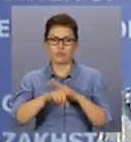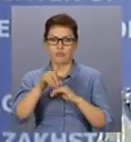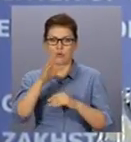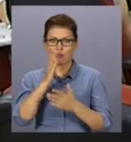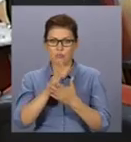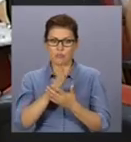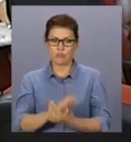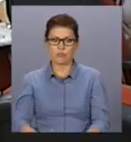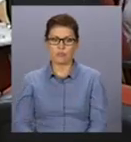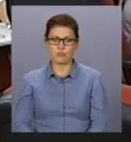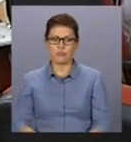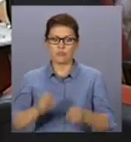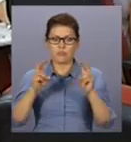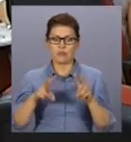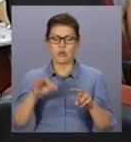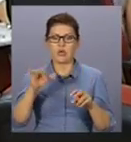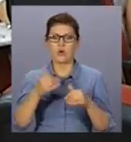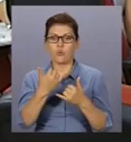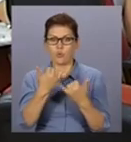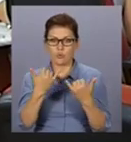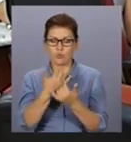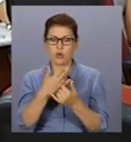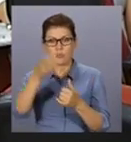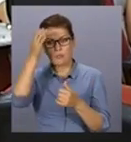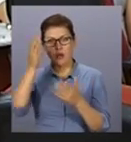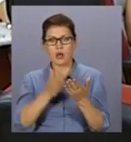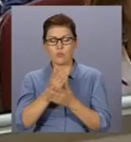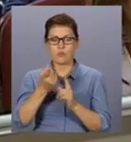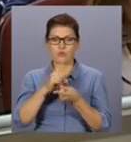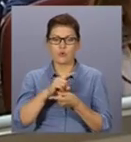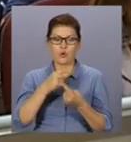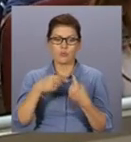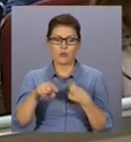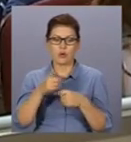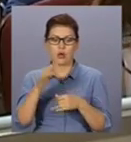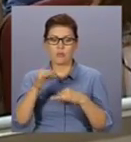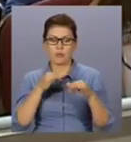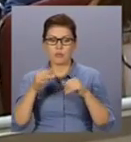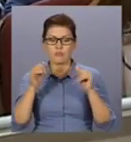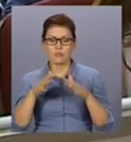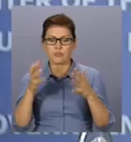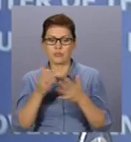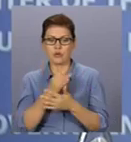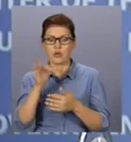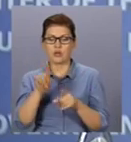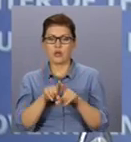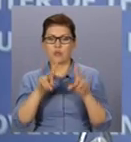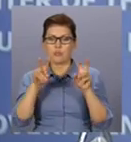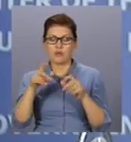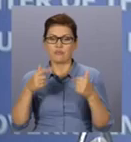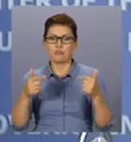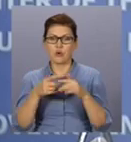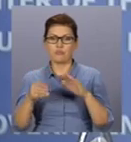кетті. Сонымен қатар осы жиында білім саласындағы өзге де түйткілдер сөз етіліп шешімін тапты. Яғни аталмыш